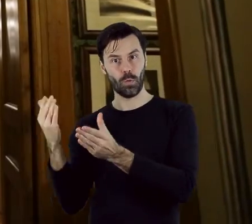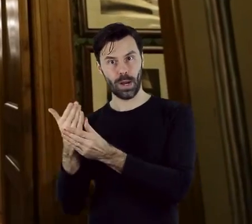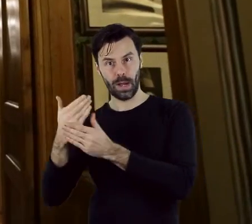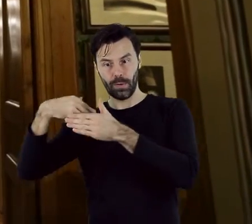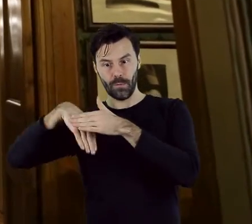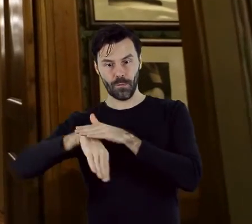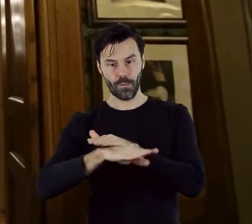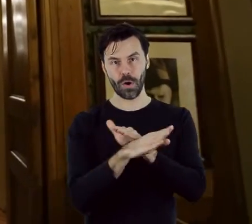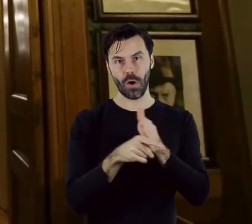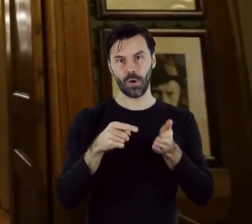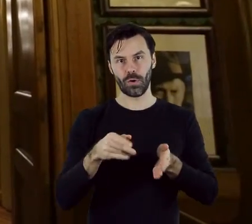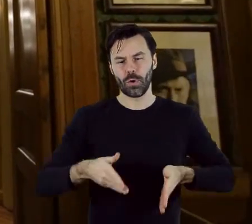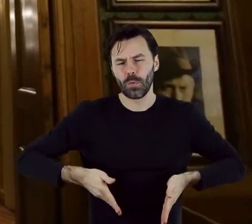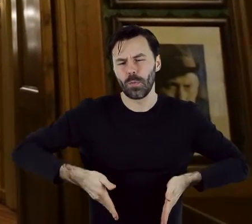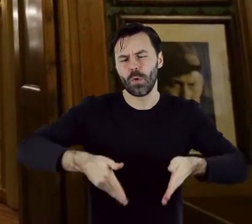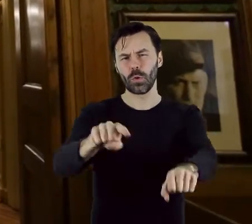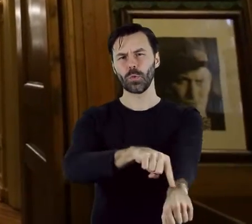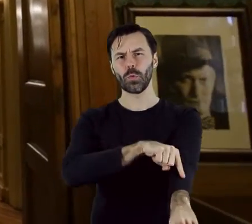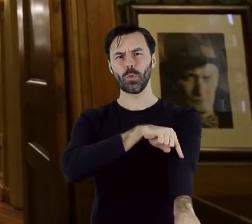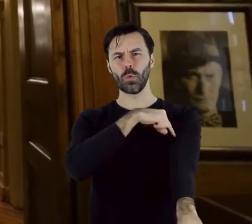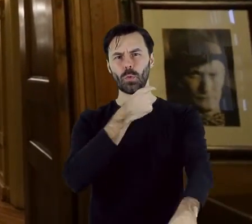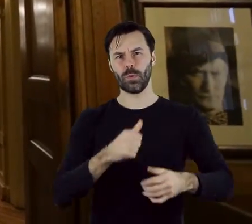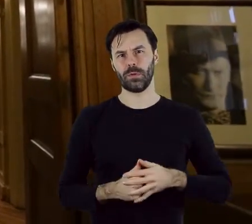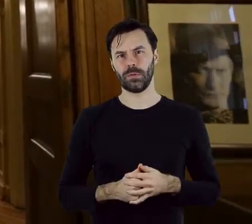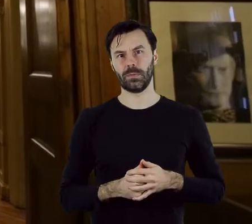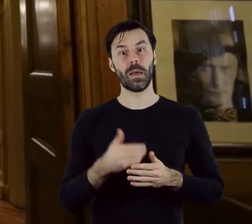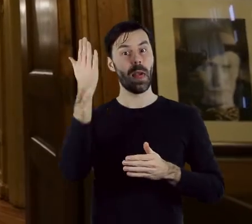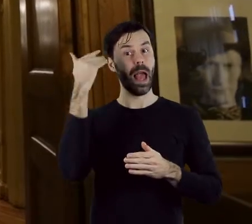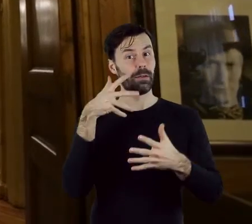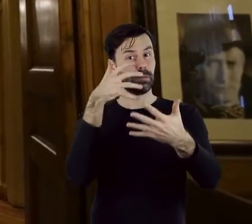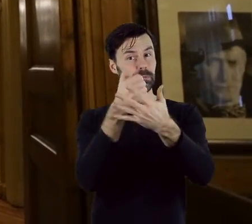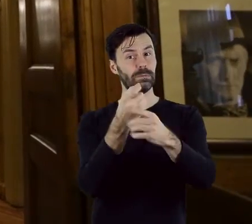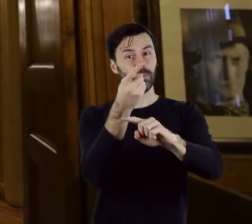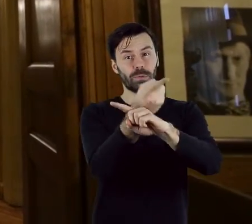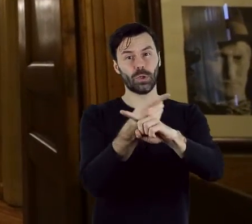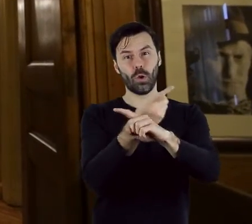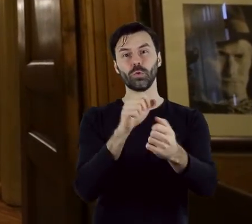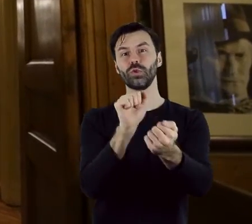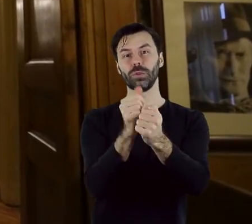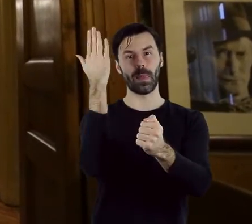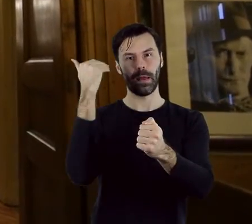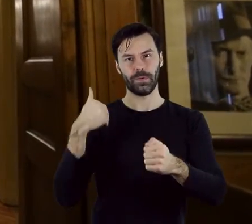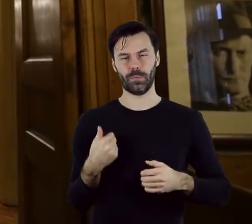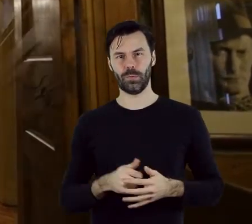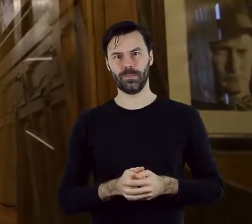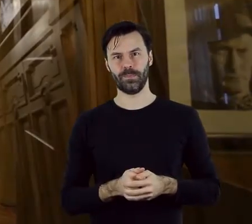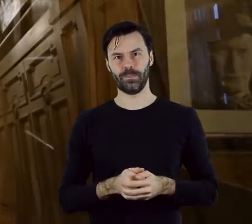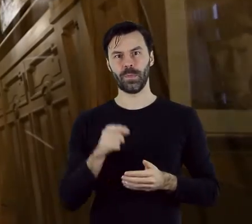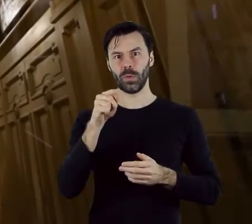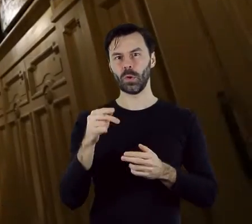Z pokoju karcianego można przejść do długiego korytarza, który pierwotnie wiódł do ogrodu zimowego.